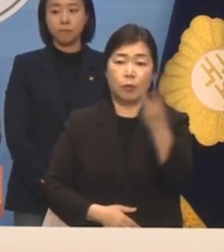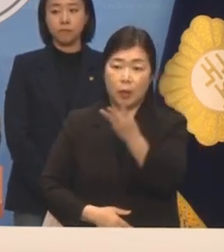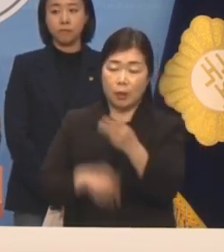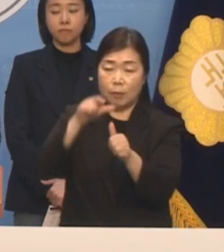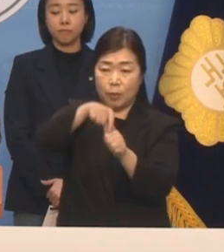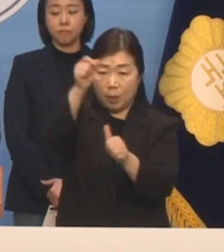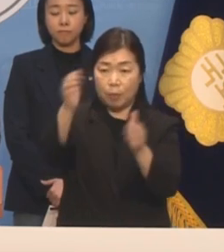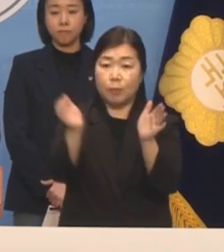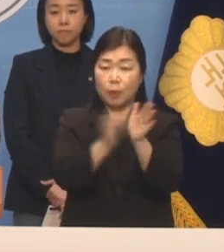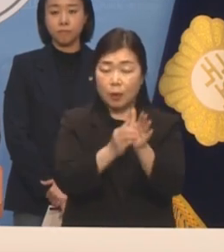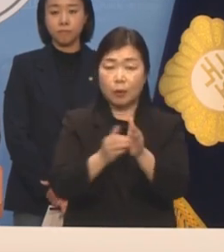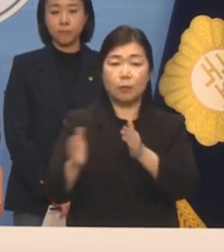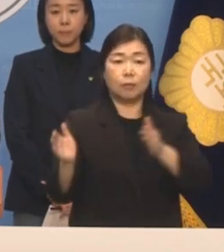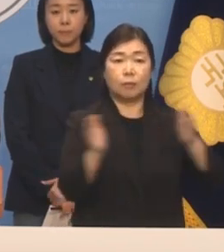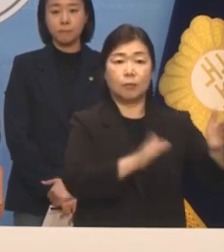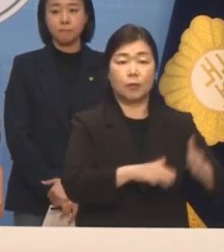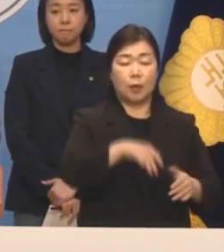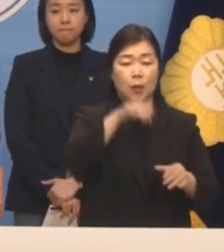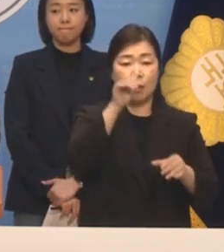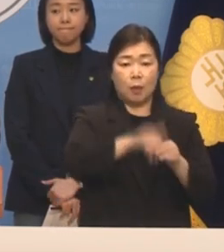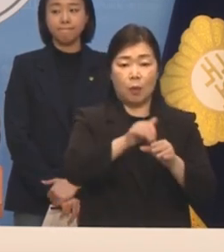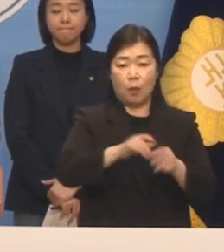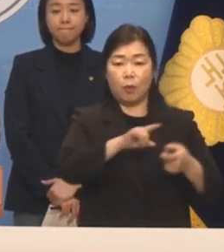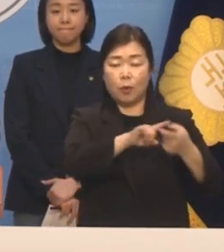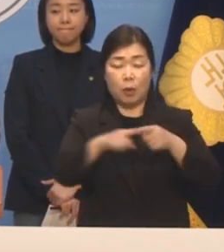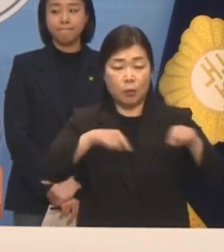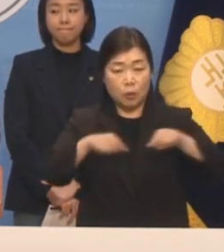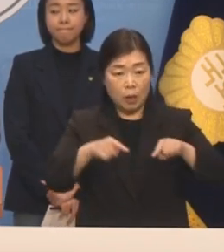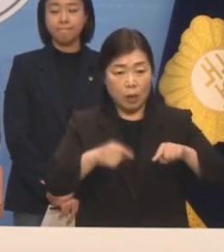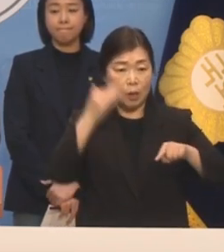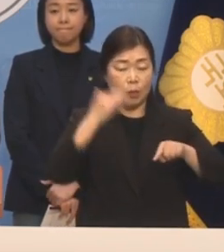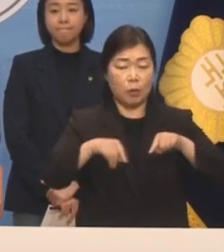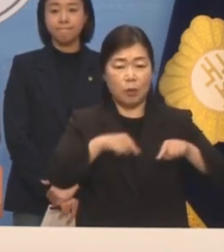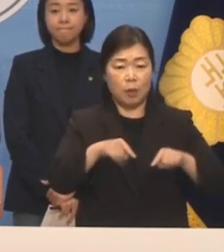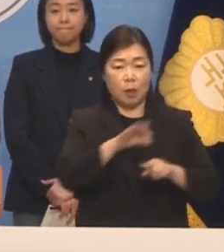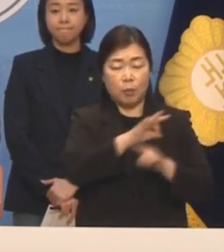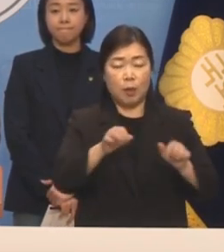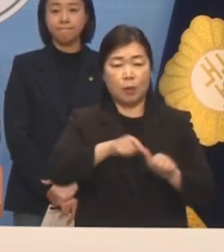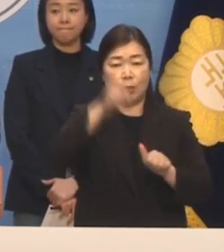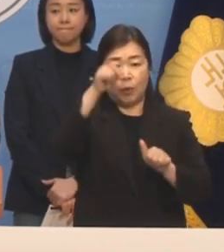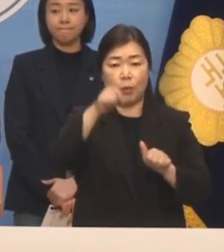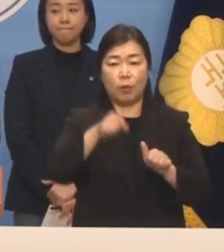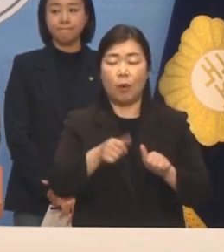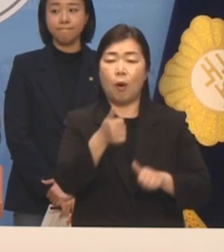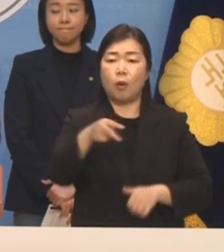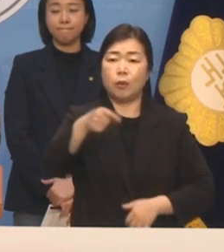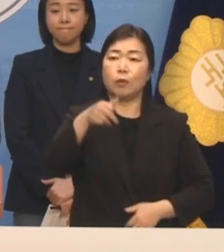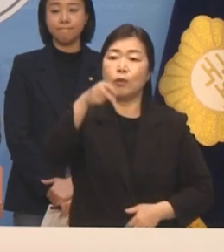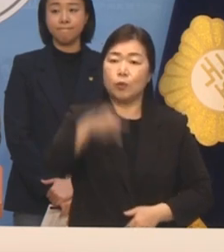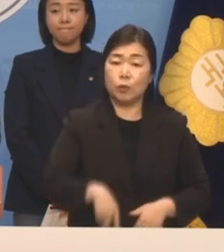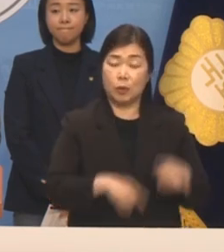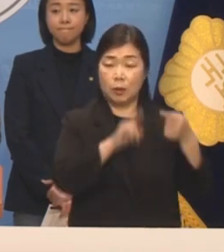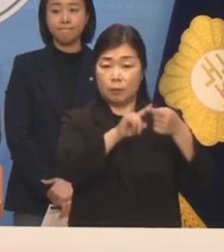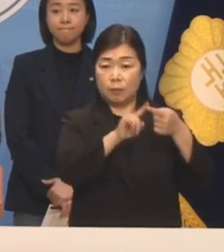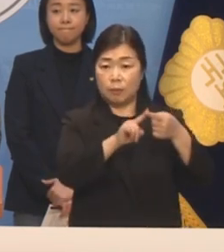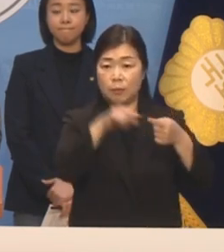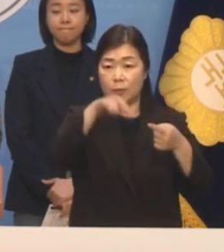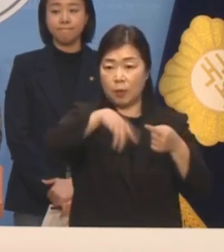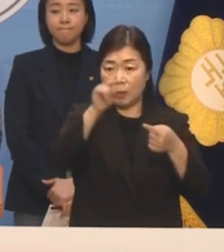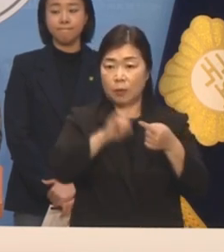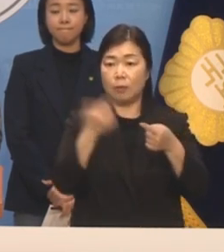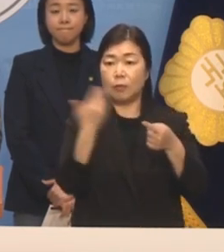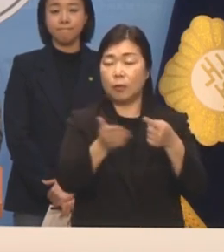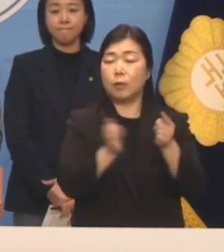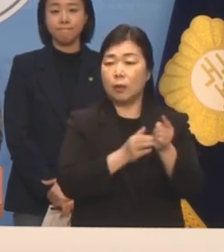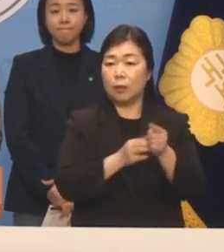순번을 결정지었고 선거연합정당인 녹색정의당 비례대표 명부 2순위에 허순규 후보가 선출되었습니다.